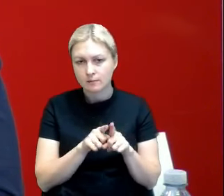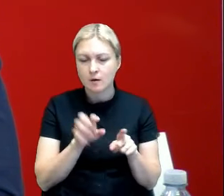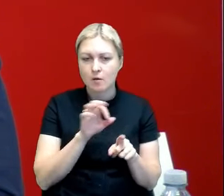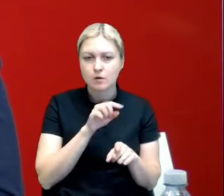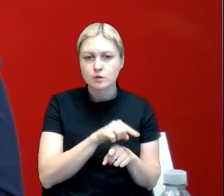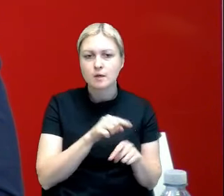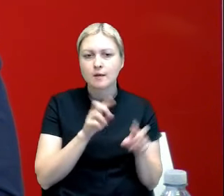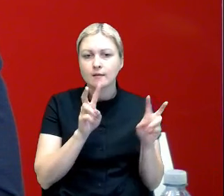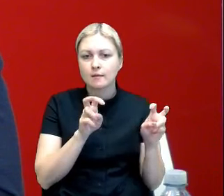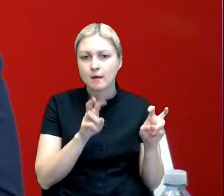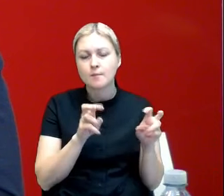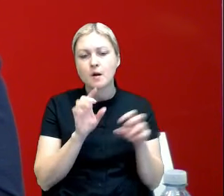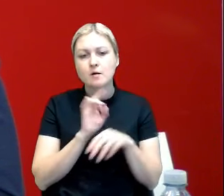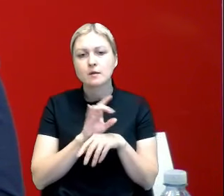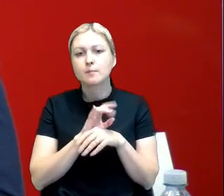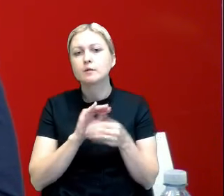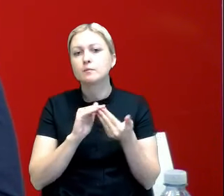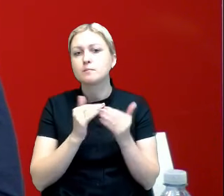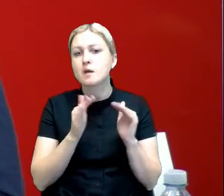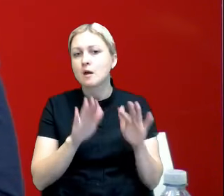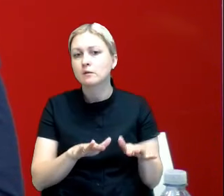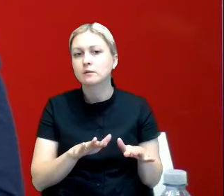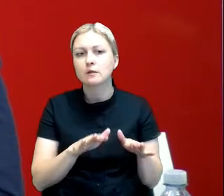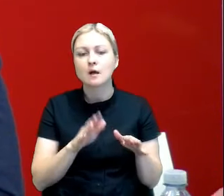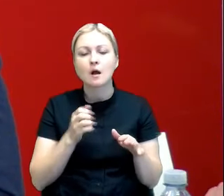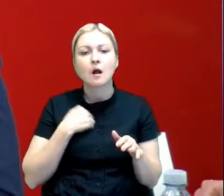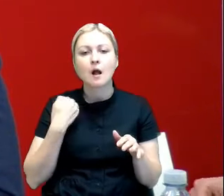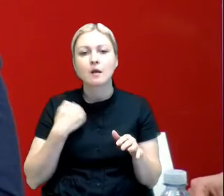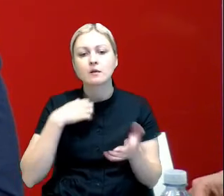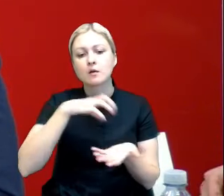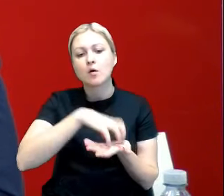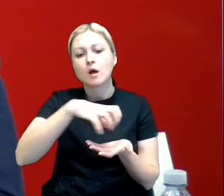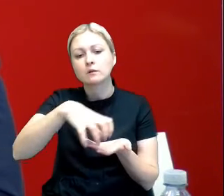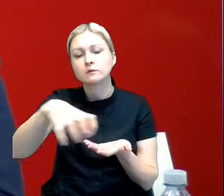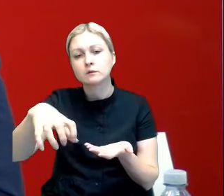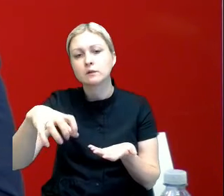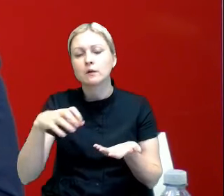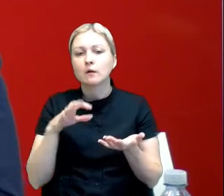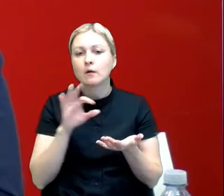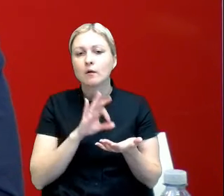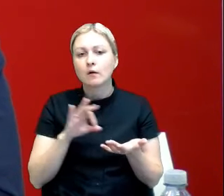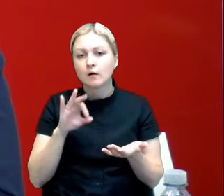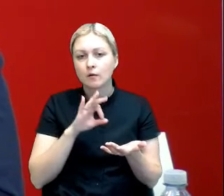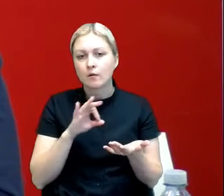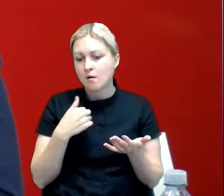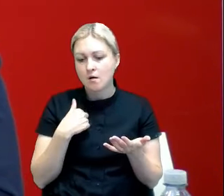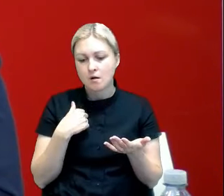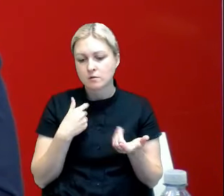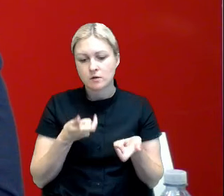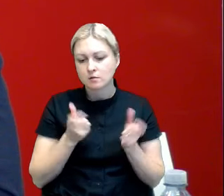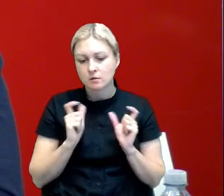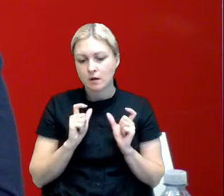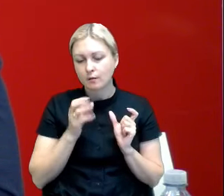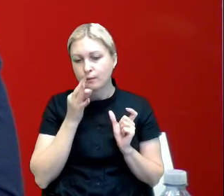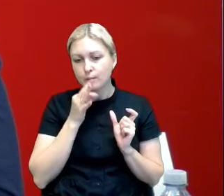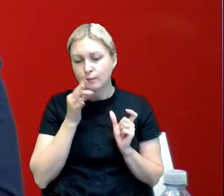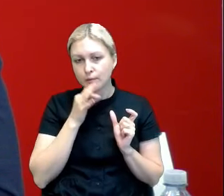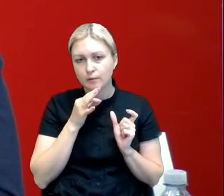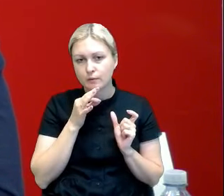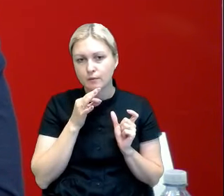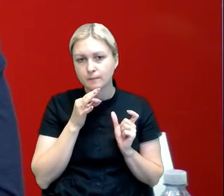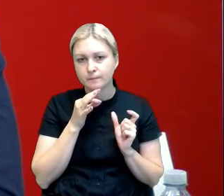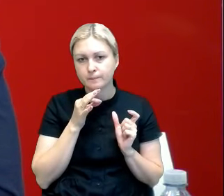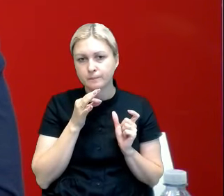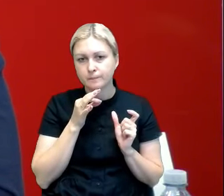galbūt kaip dislokuoti vieną arba kitą karinį dalinį aš negavau jokio atsakymo ir ir ir man